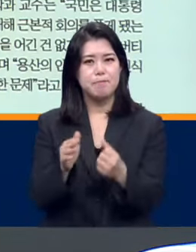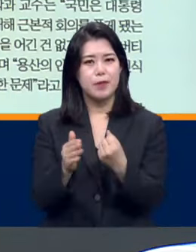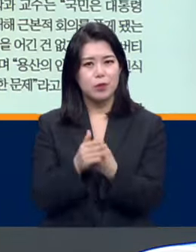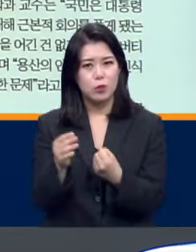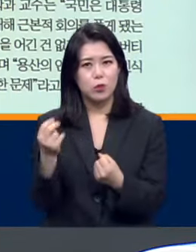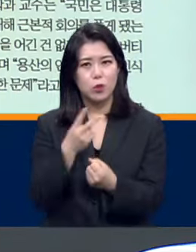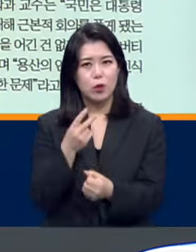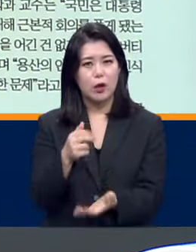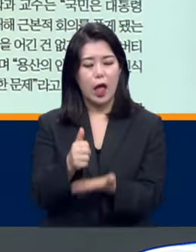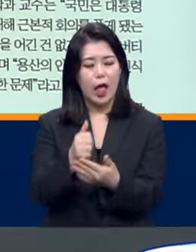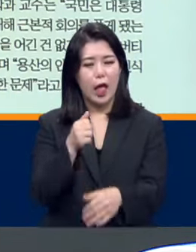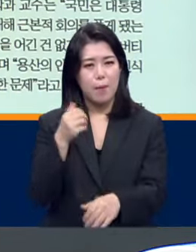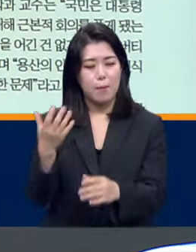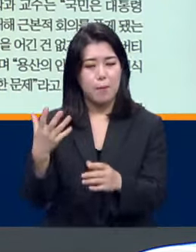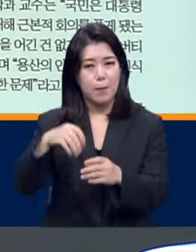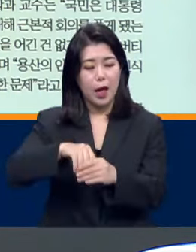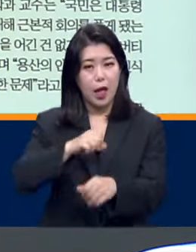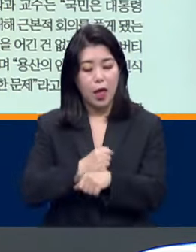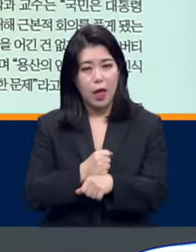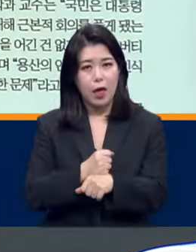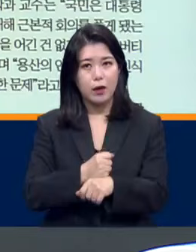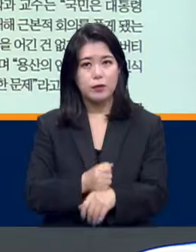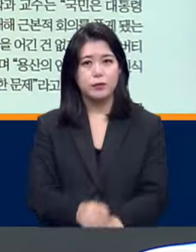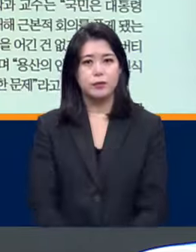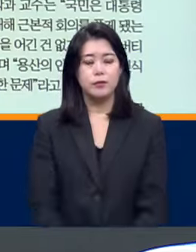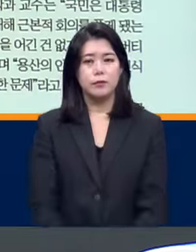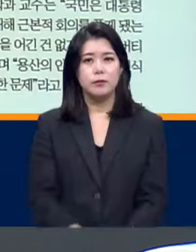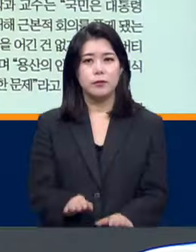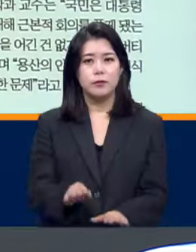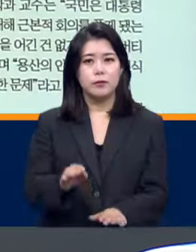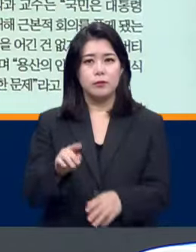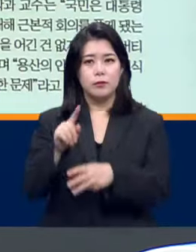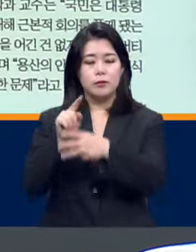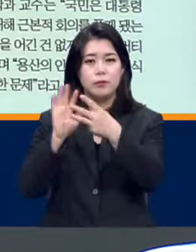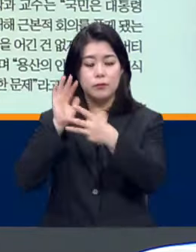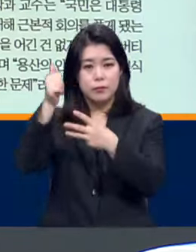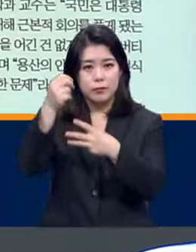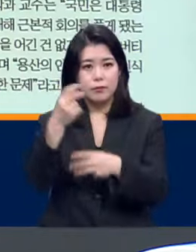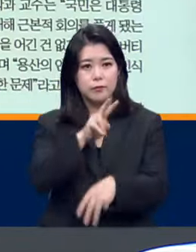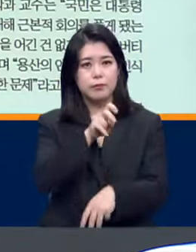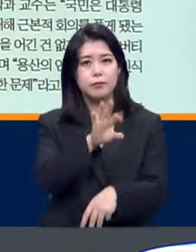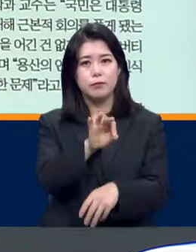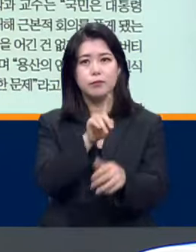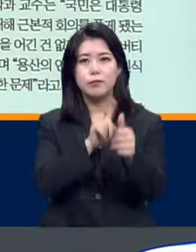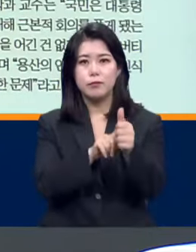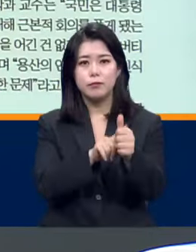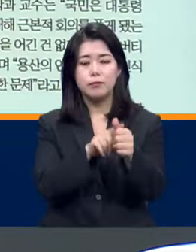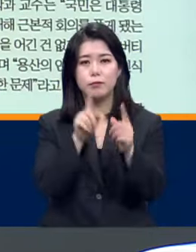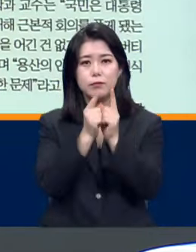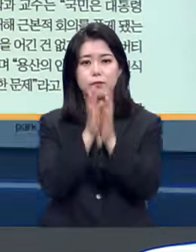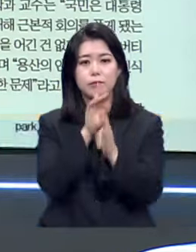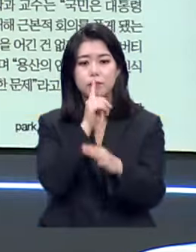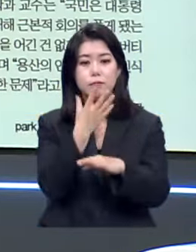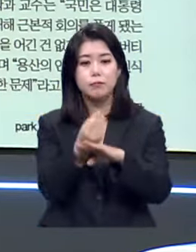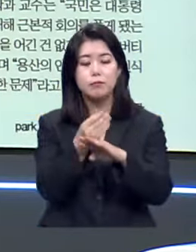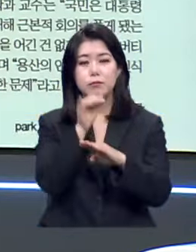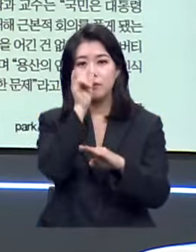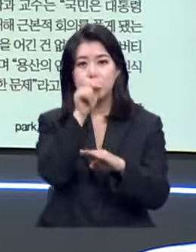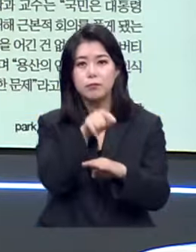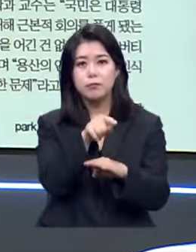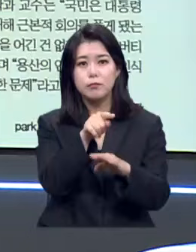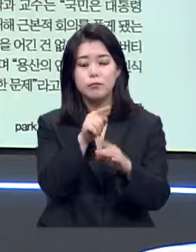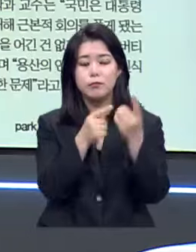공천을 받았느냐 지금 목소리에 직접 등장하 윤 대통령 말고 또 있죠 명태 씨입니다 명태 씨는 여기에 대해서 뭐라고 얘기했는지